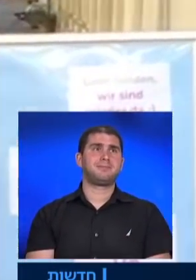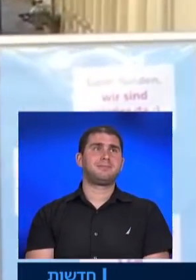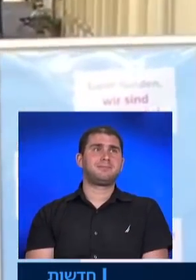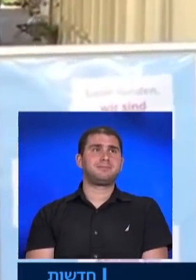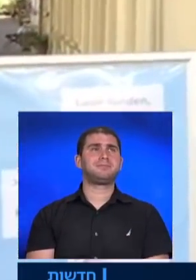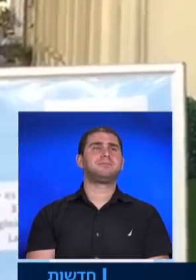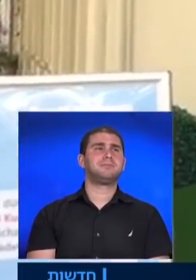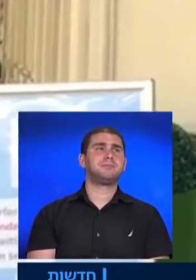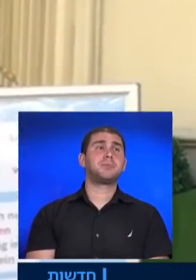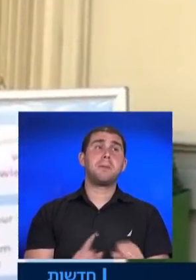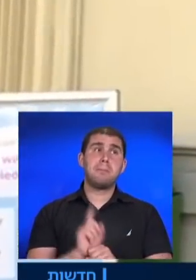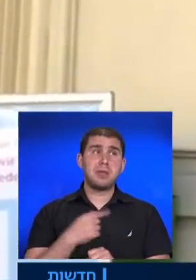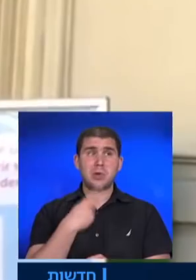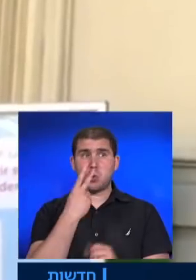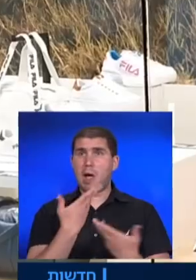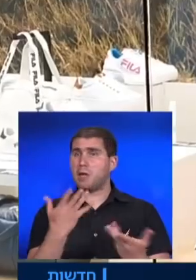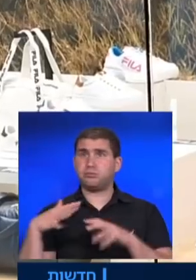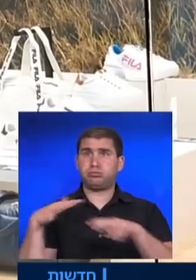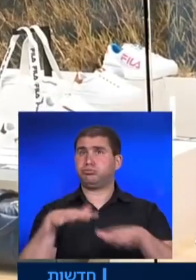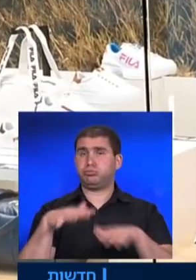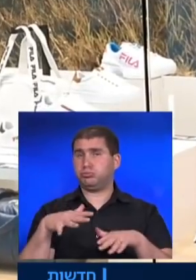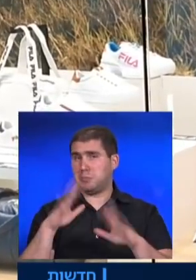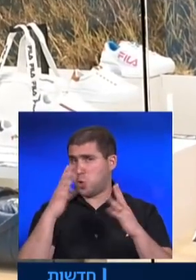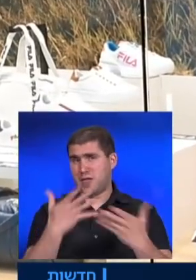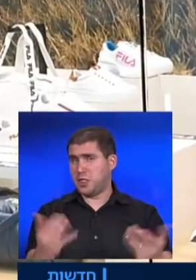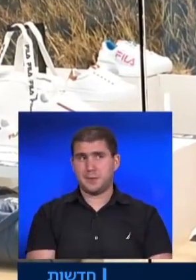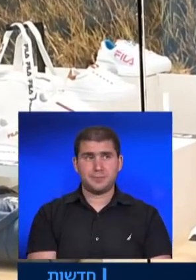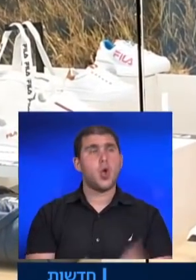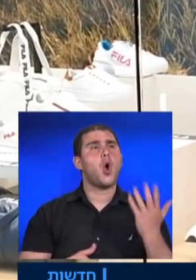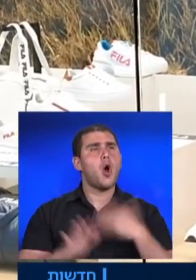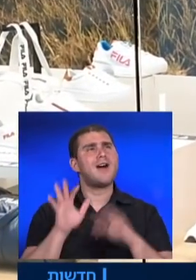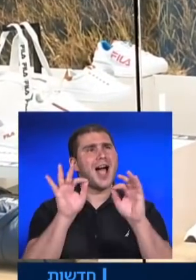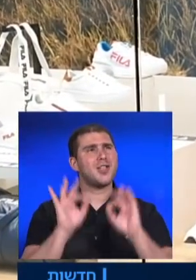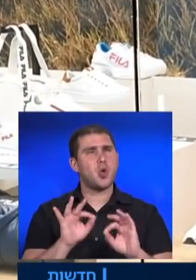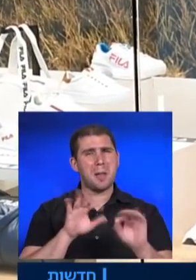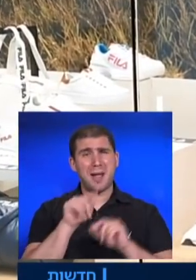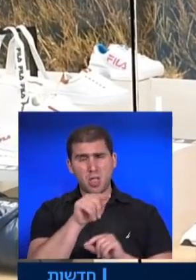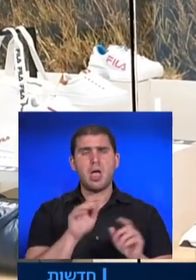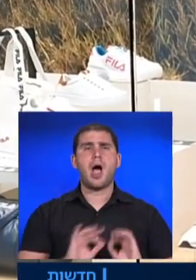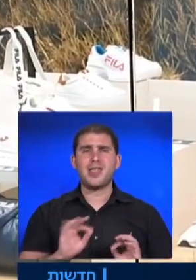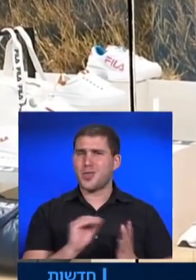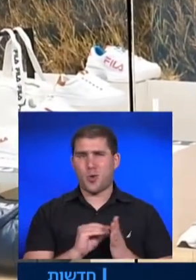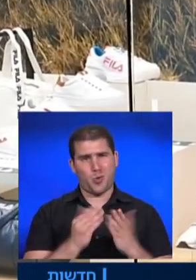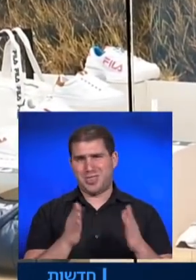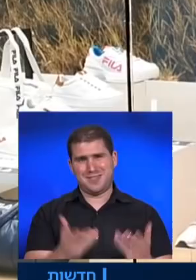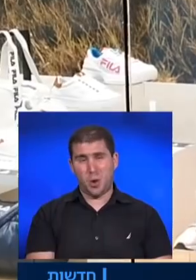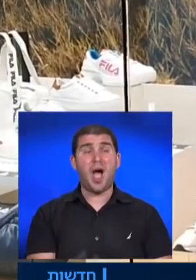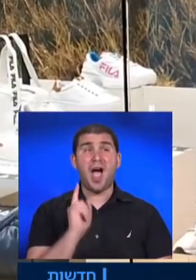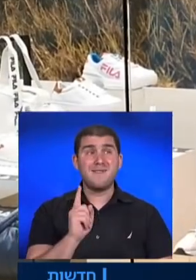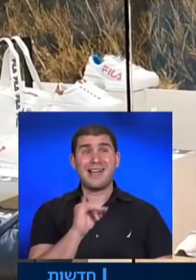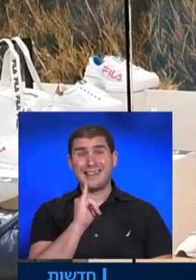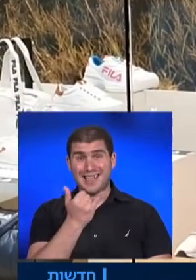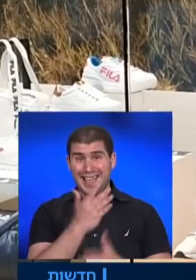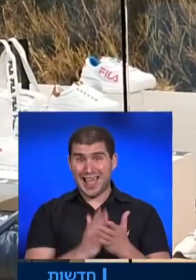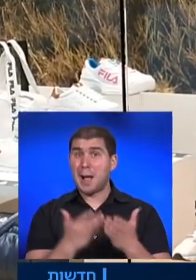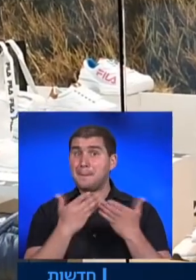בינתיים אני לא רואה איזה נהירה היסטרית. רוב החנויות בקניון הזה עדיין לא נפתחו, אבל אלה שכן פתוחות,